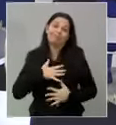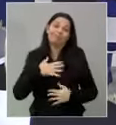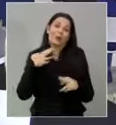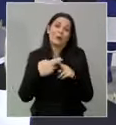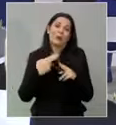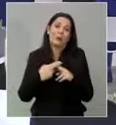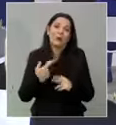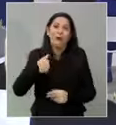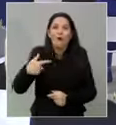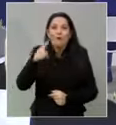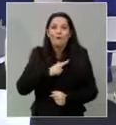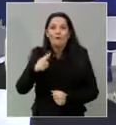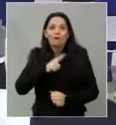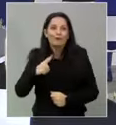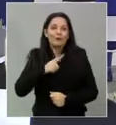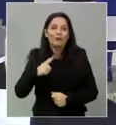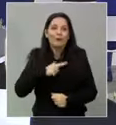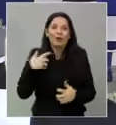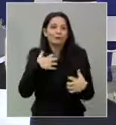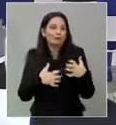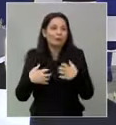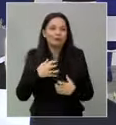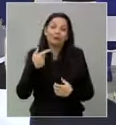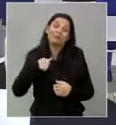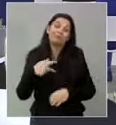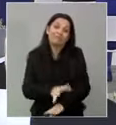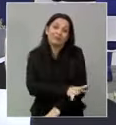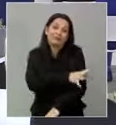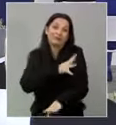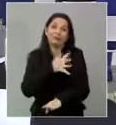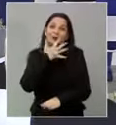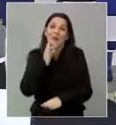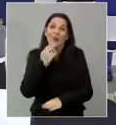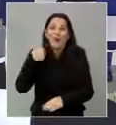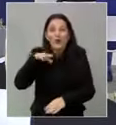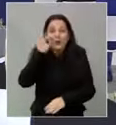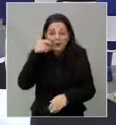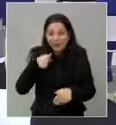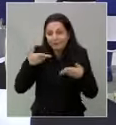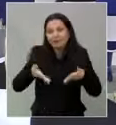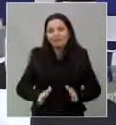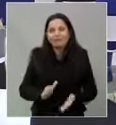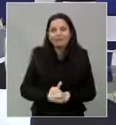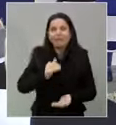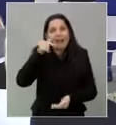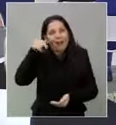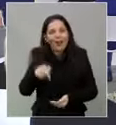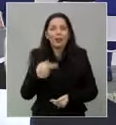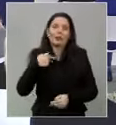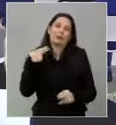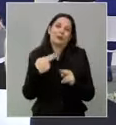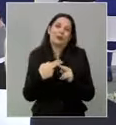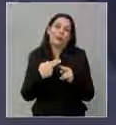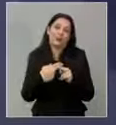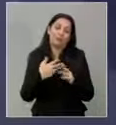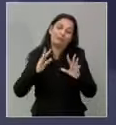με μεγάλη ανυπομονησία και νιώθω πολύ συγκινημένος που είμαι σήμερα εδώ στην πόλη μου, τη Θεσσαλονίκη, μαζί με όλους εσάς. Φυσικά, αξιότιμη